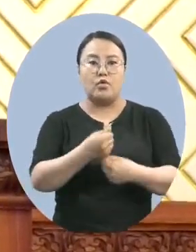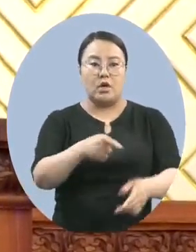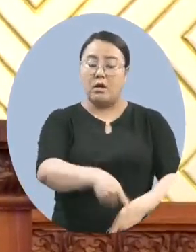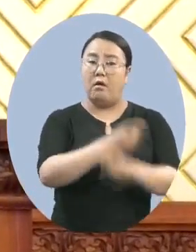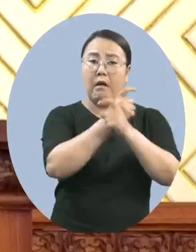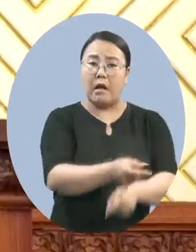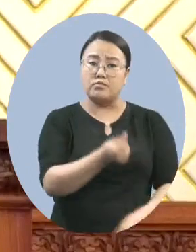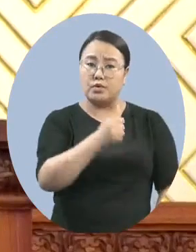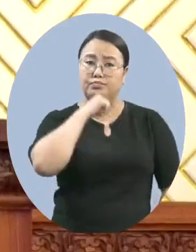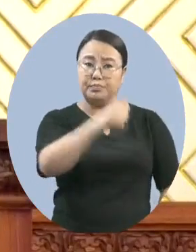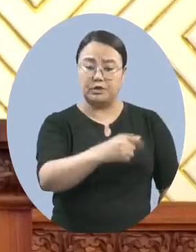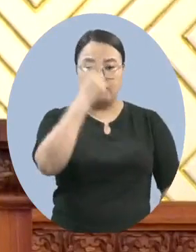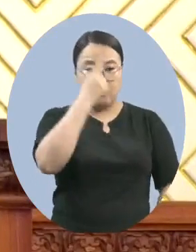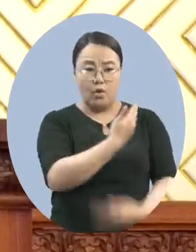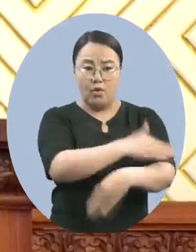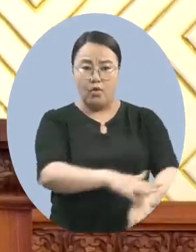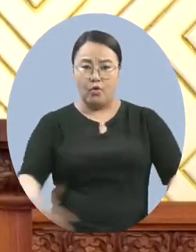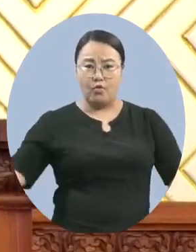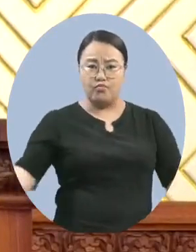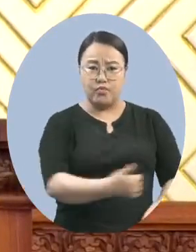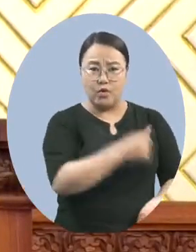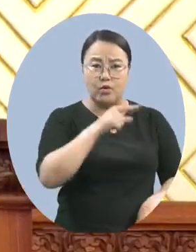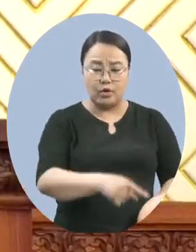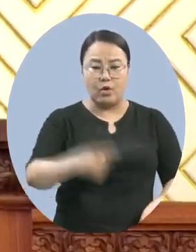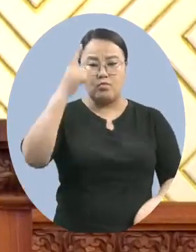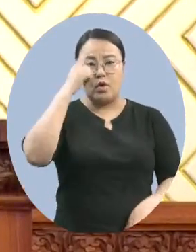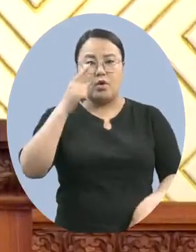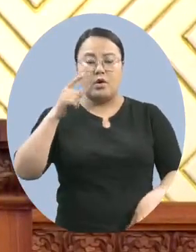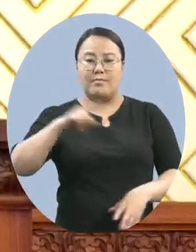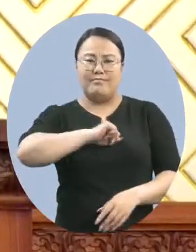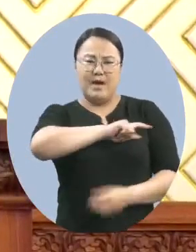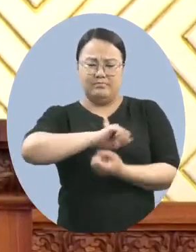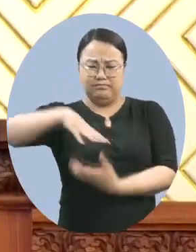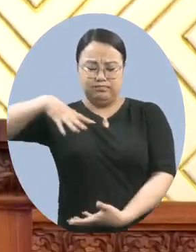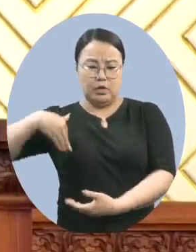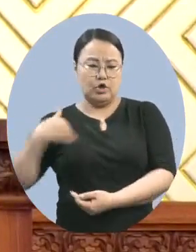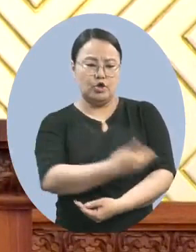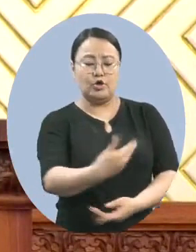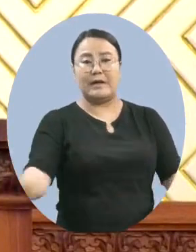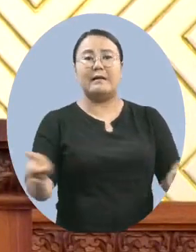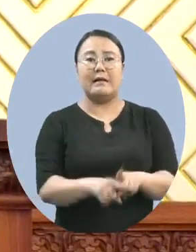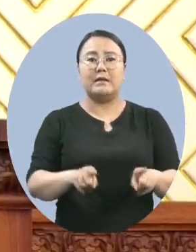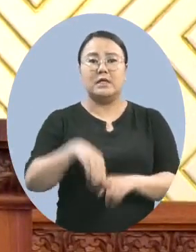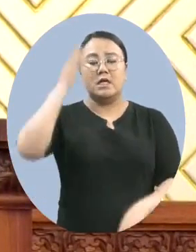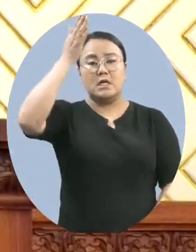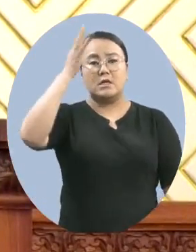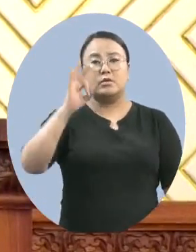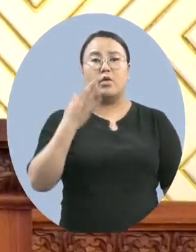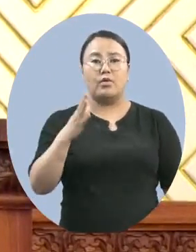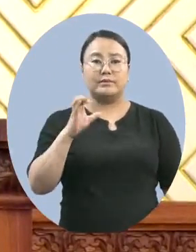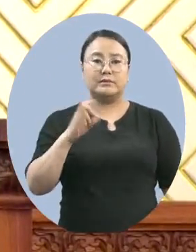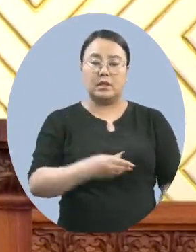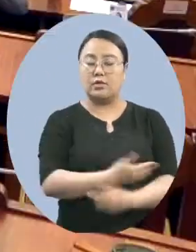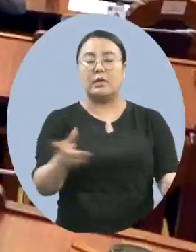халамжийн мөнгө шээ. Монгол хүүхд бүрийн эх орныхоо баялагаас хүртэж байгаа гişиг юм аа гэж. Өөрөлдөлөө нэрэдэв үв сангаас хүртэж байгаа гişиг